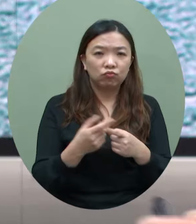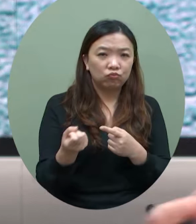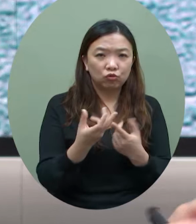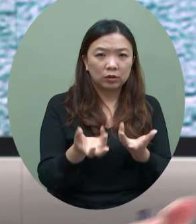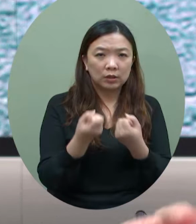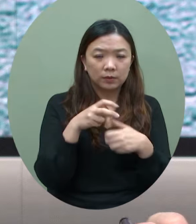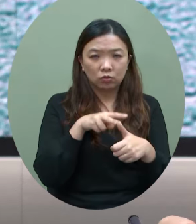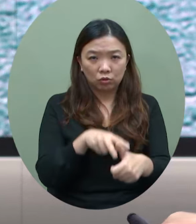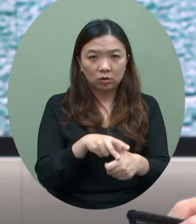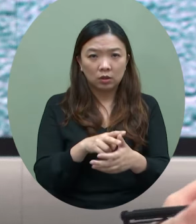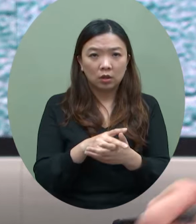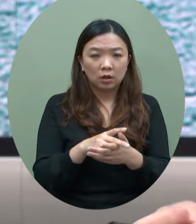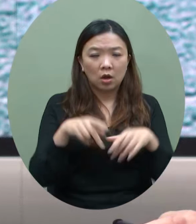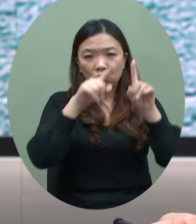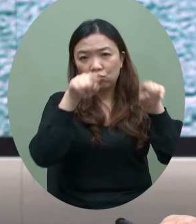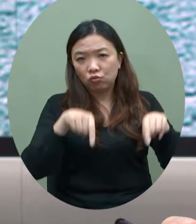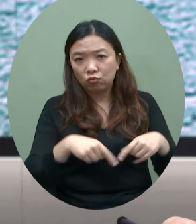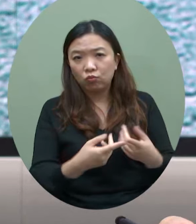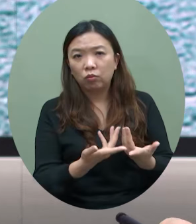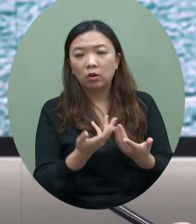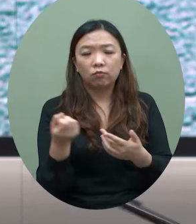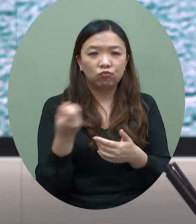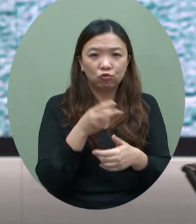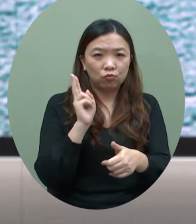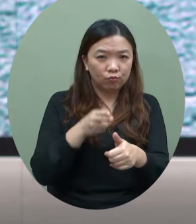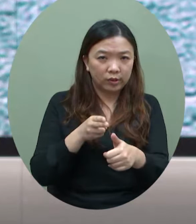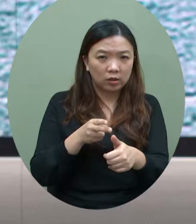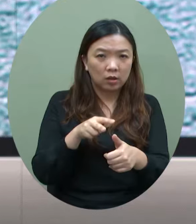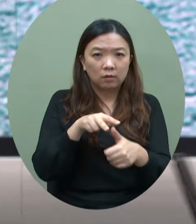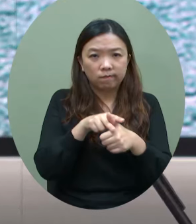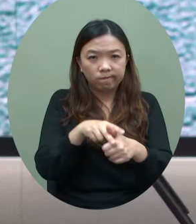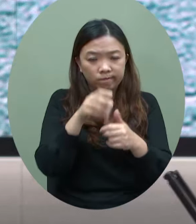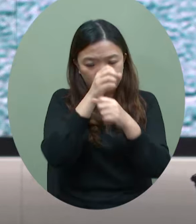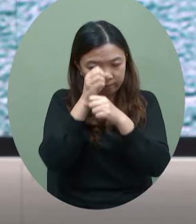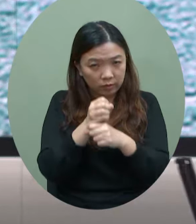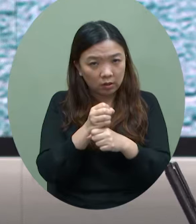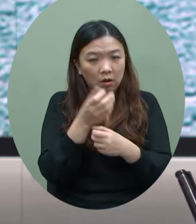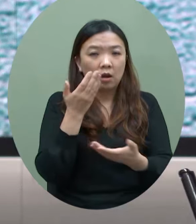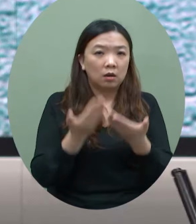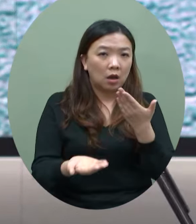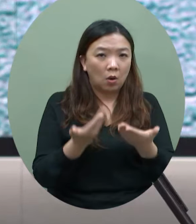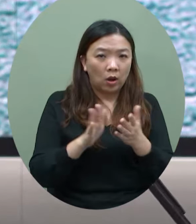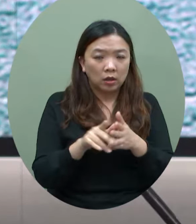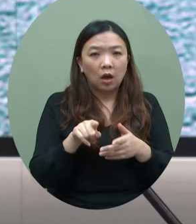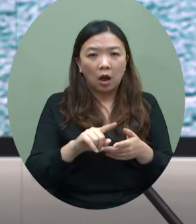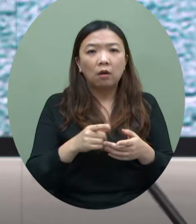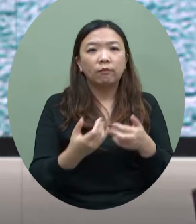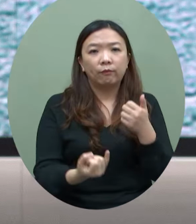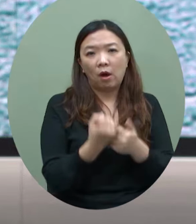嗰個notice 啦，即係再叫佢做啦，定係係佢係已經犯咗法，係